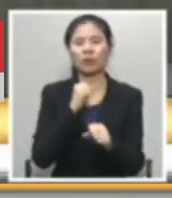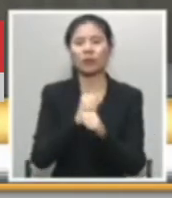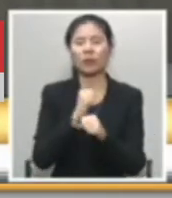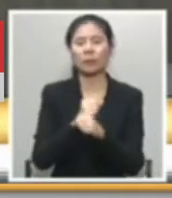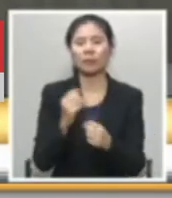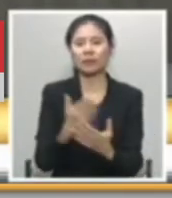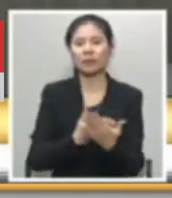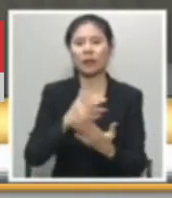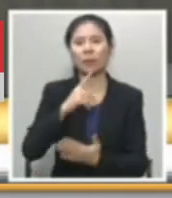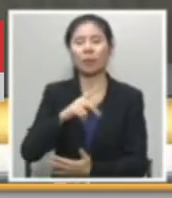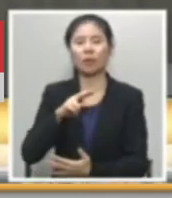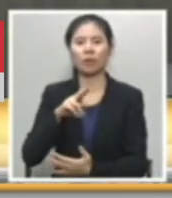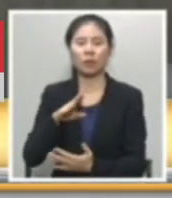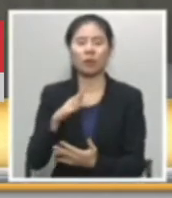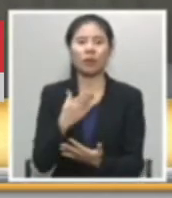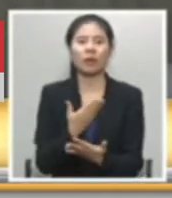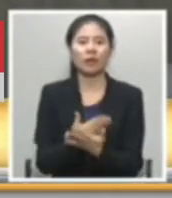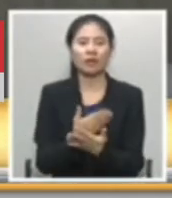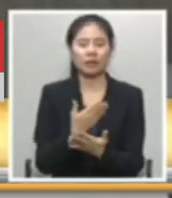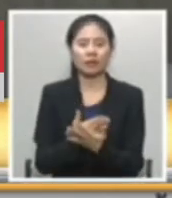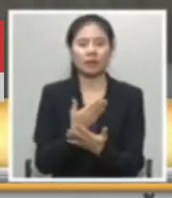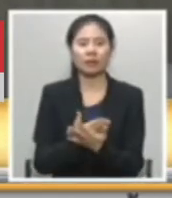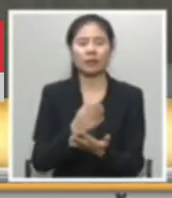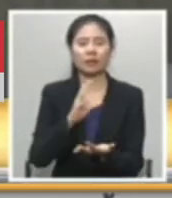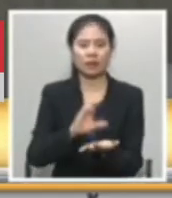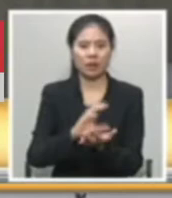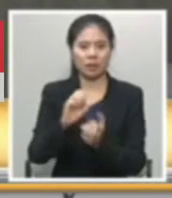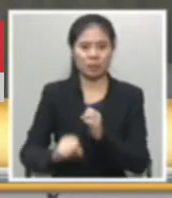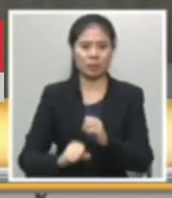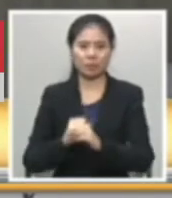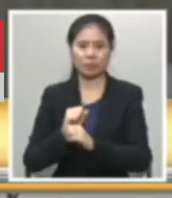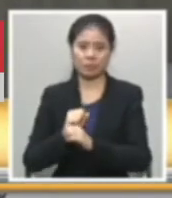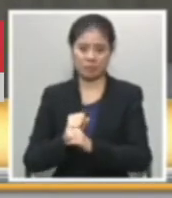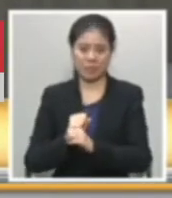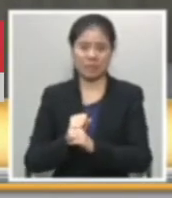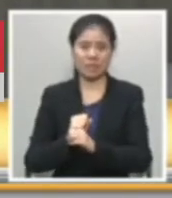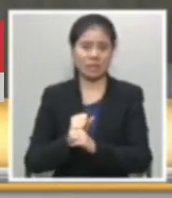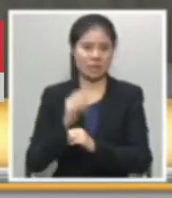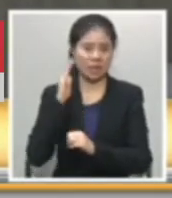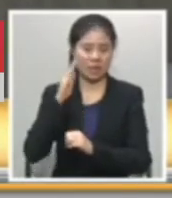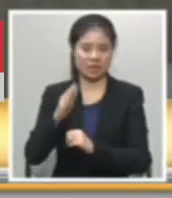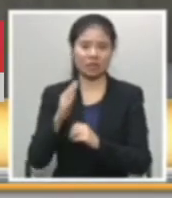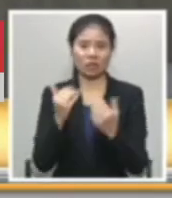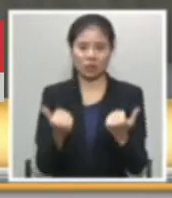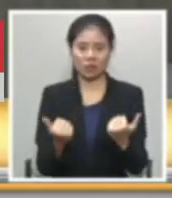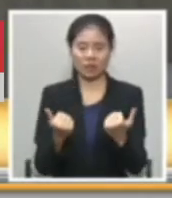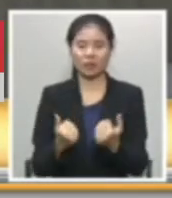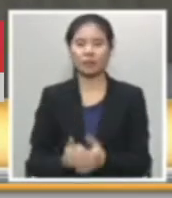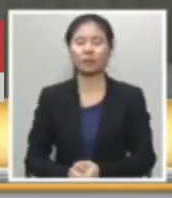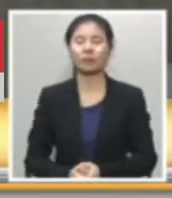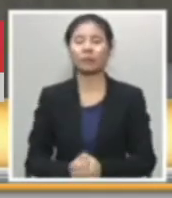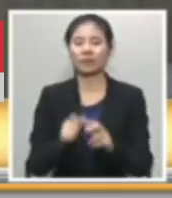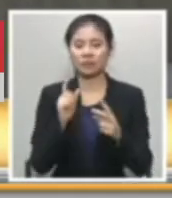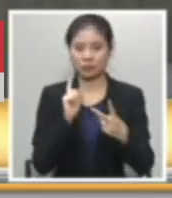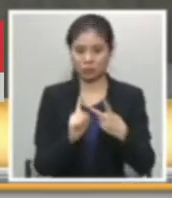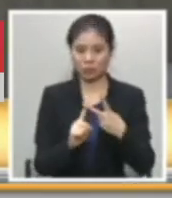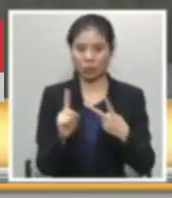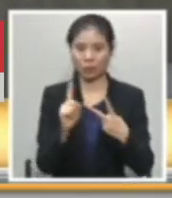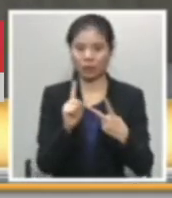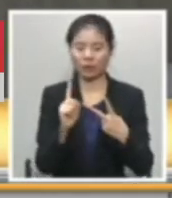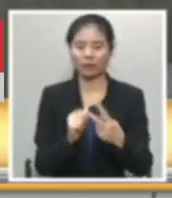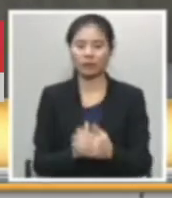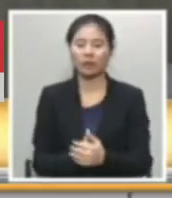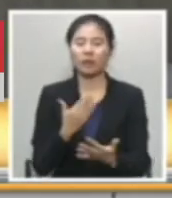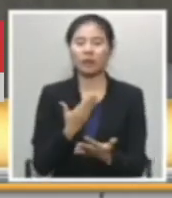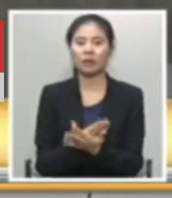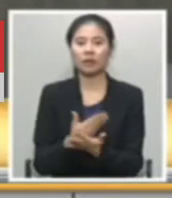ราชบัญญัติงบประมาณรายจ่ายประจำปีอยู่ในขณะนี้ในประการที่2ก็คือการ